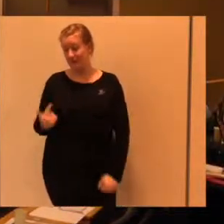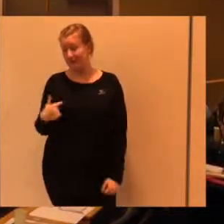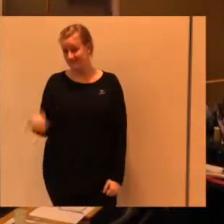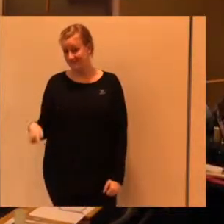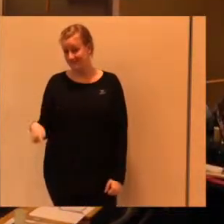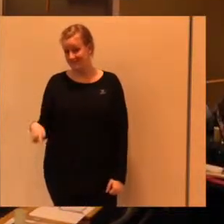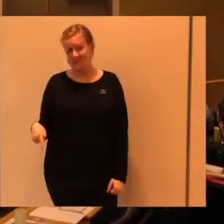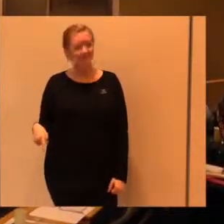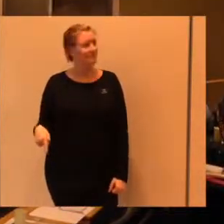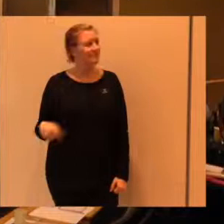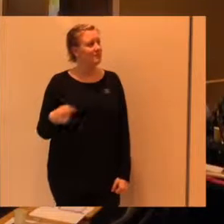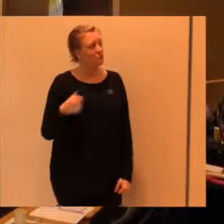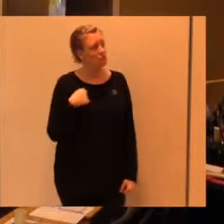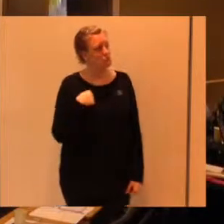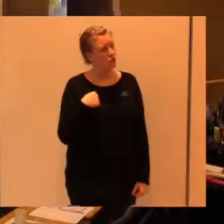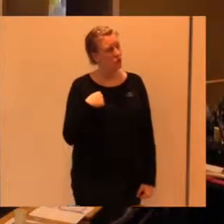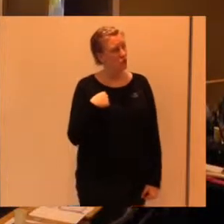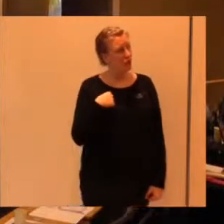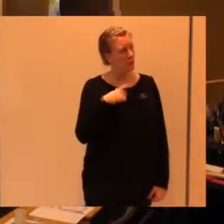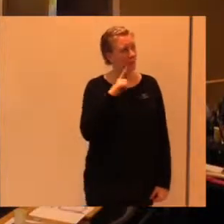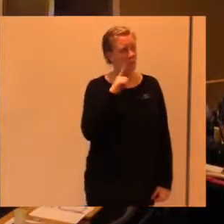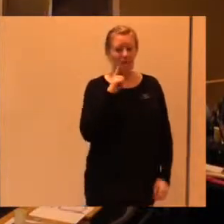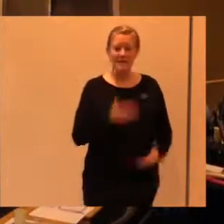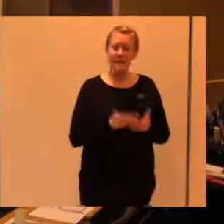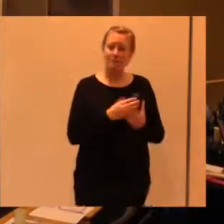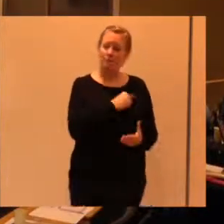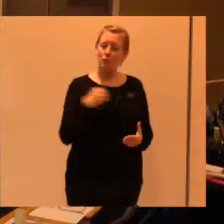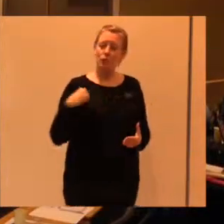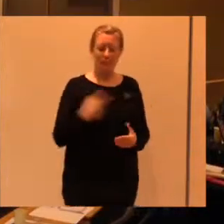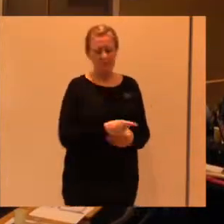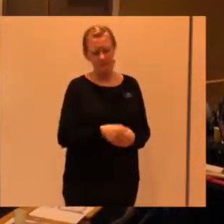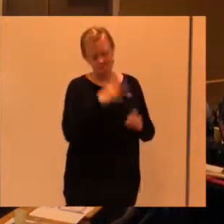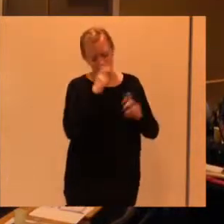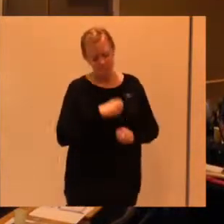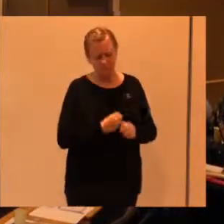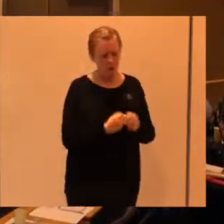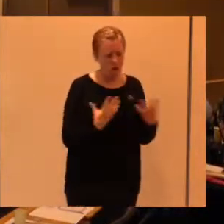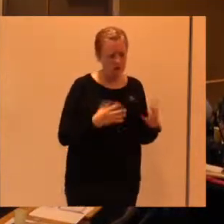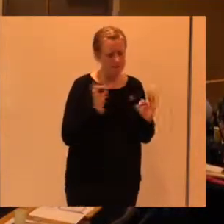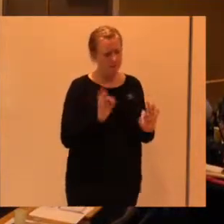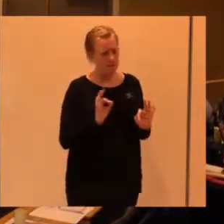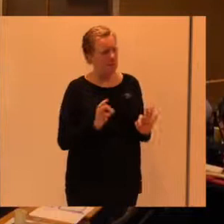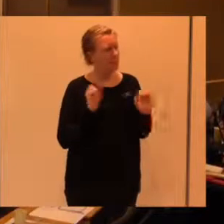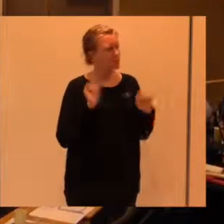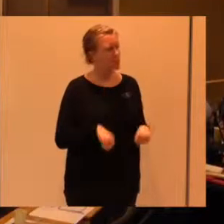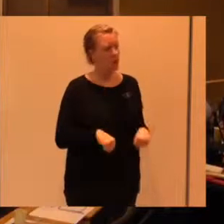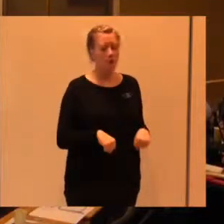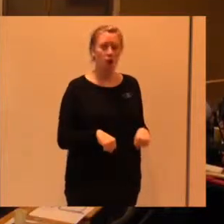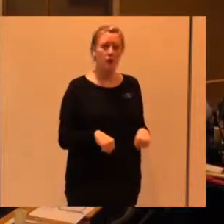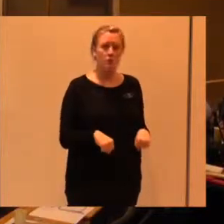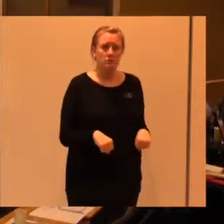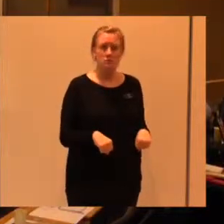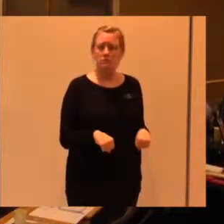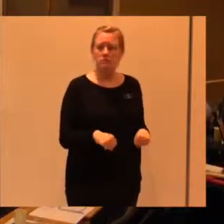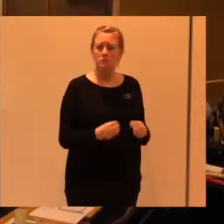då hjälper jag ibland till exempel myndigheter att reda ut hur ska man ta sig runt i den här,